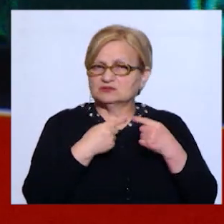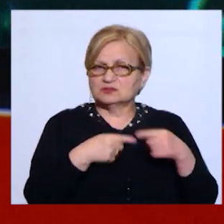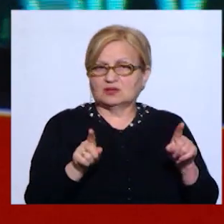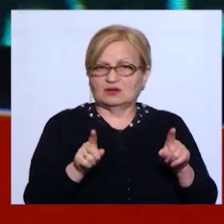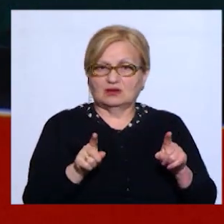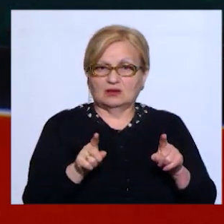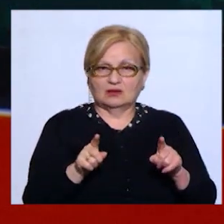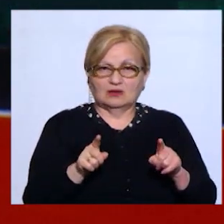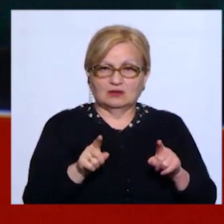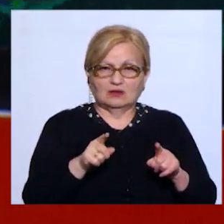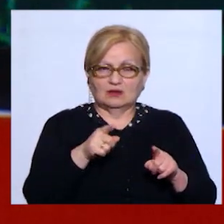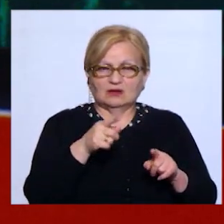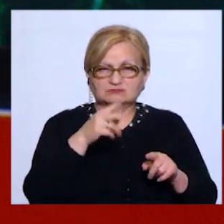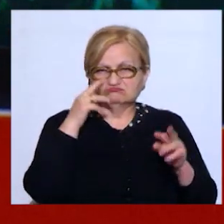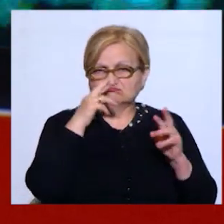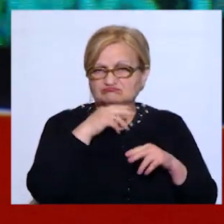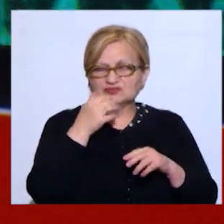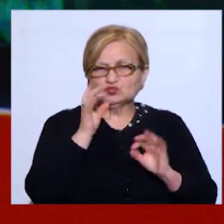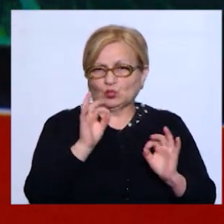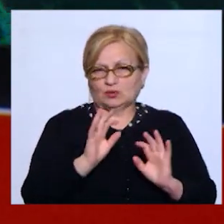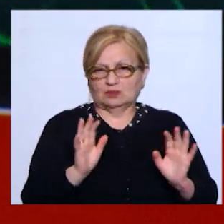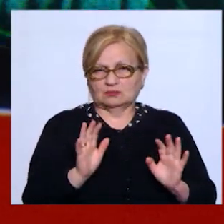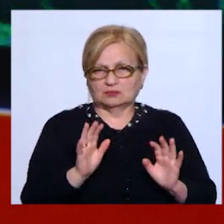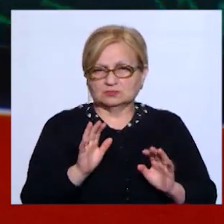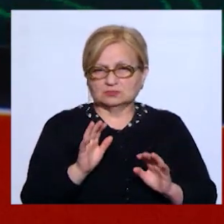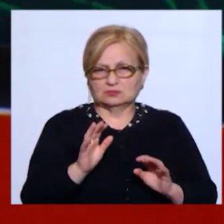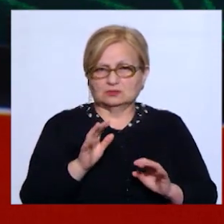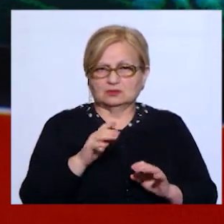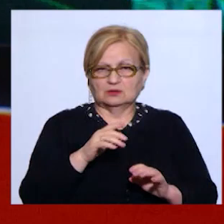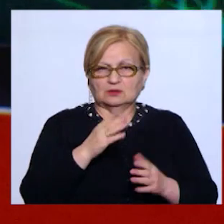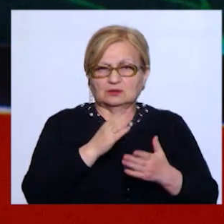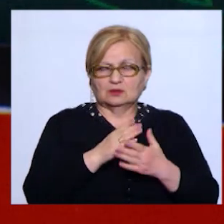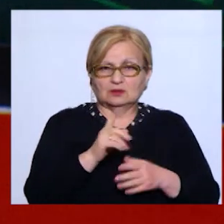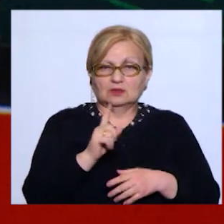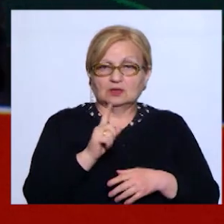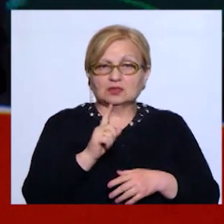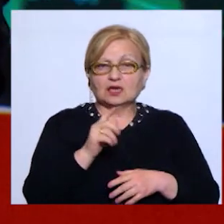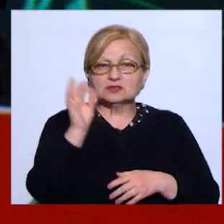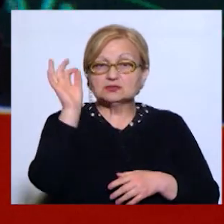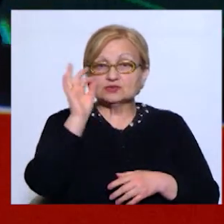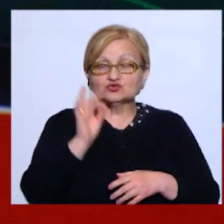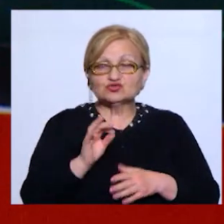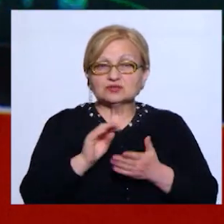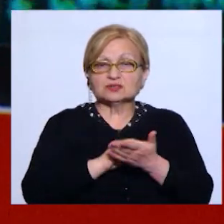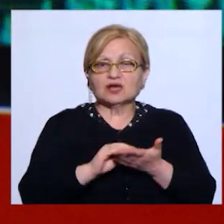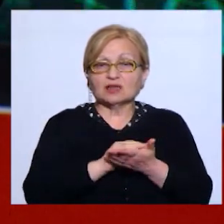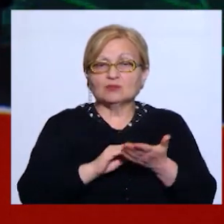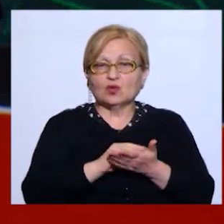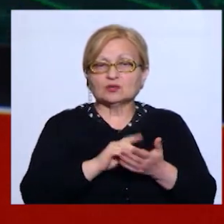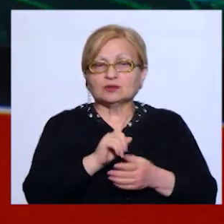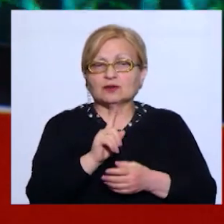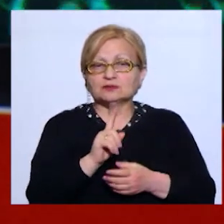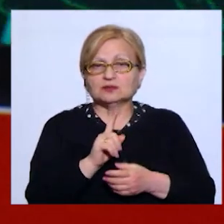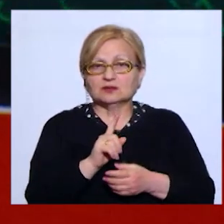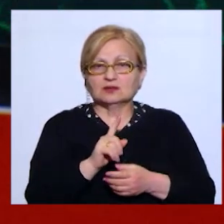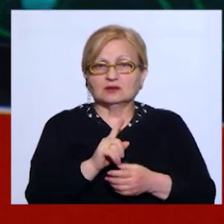არის ნამეტანი ობიექტური. ესე იგი, ნახეთ, ამიტომ უნდა დავსვათ კითხვა, რა არის ყველაზე ხშირად განმეორებადი მონაცემი? ანუ